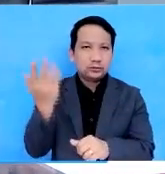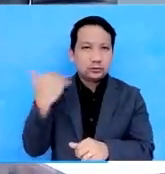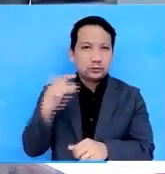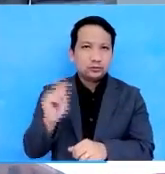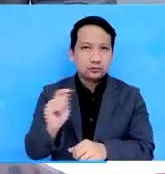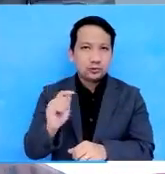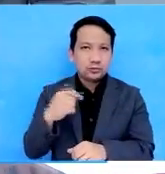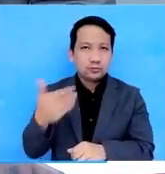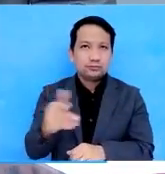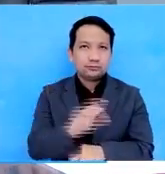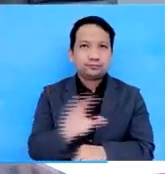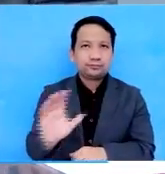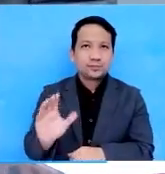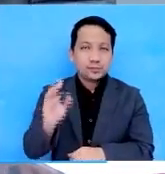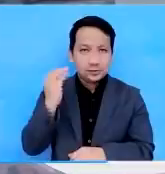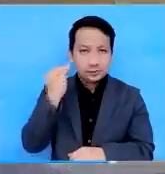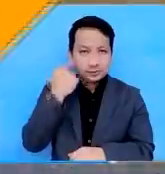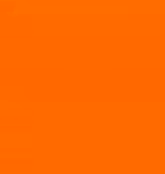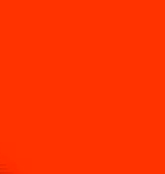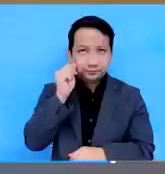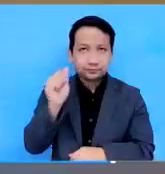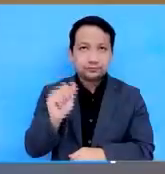frontline ng balitang yan si Gemma Vansenya.